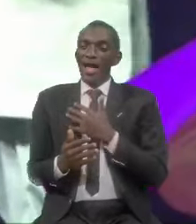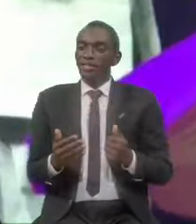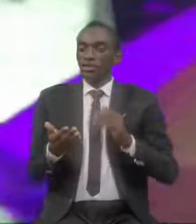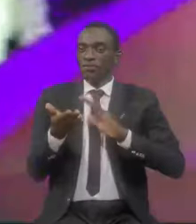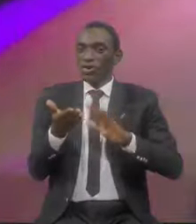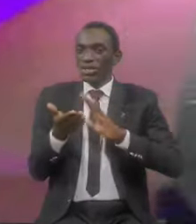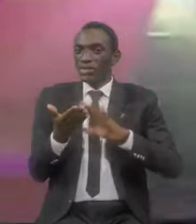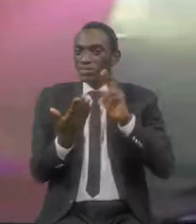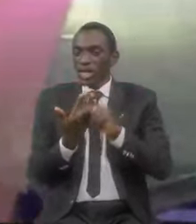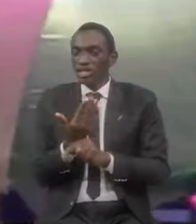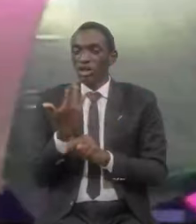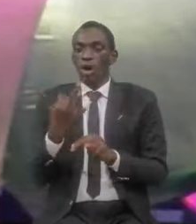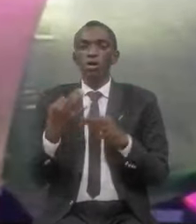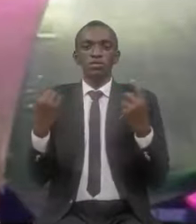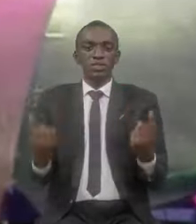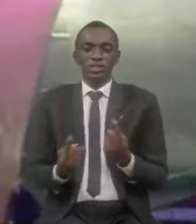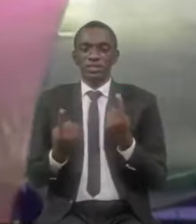la rémission des péchés.